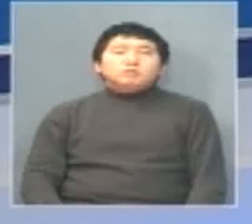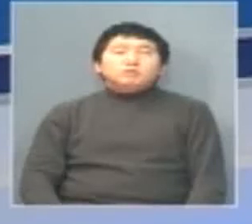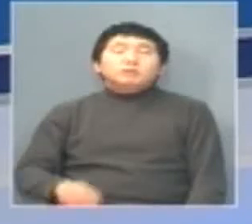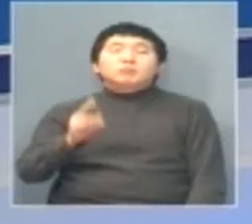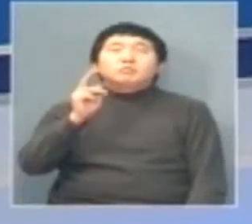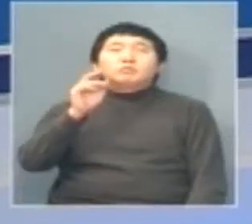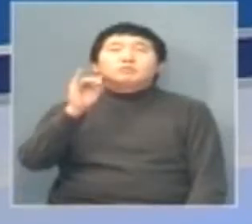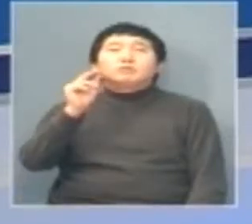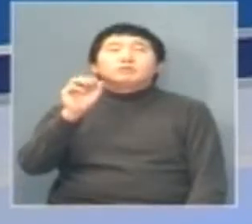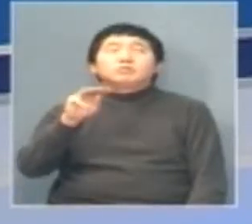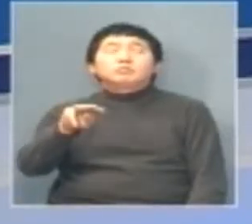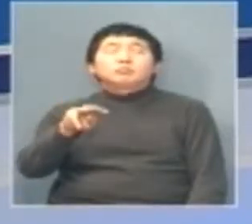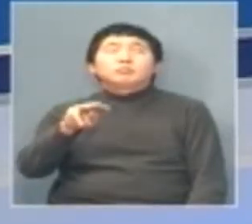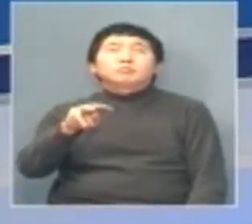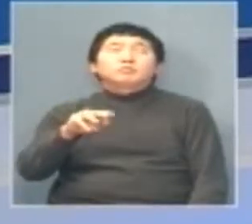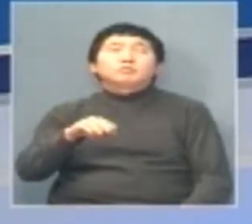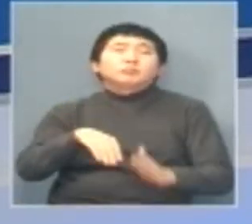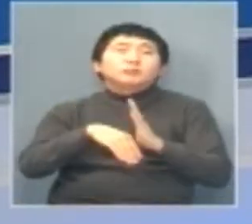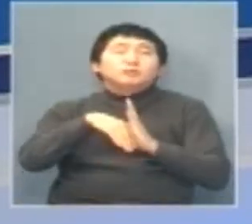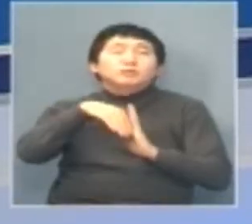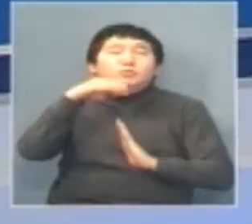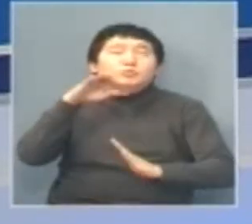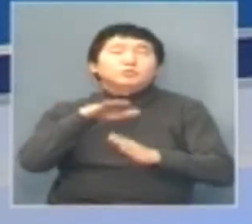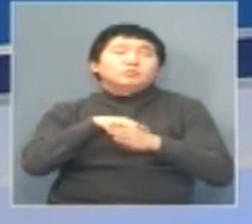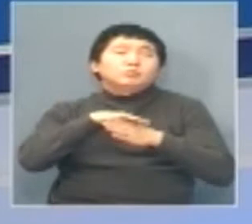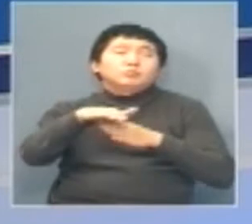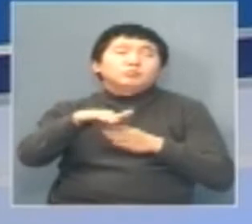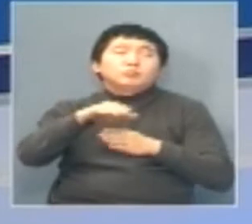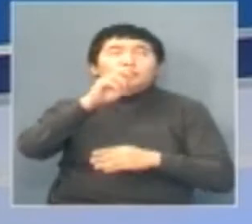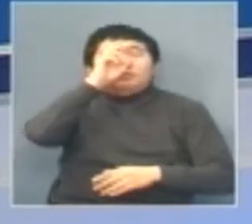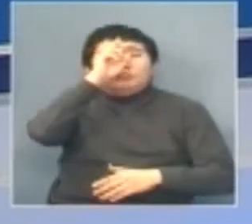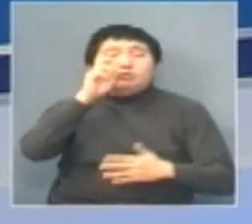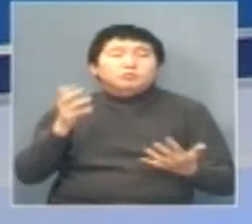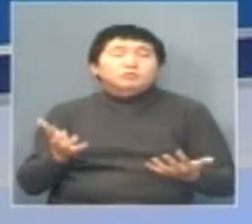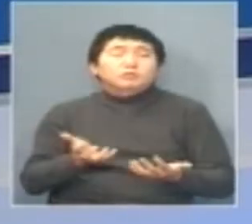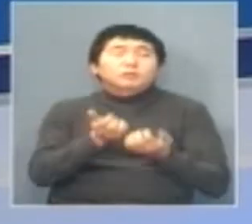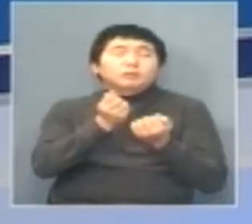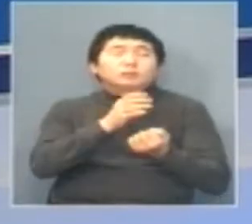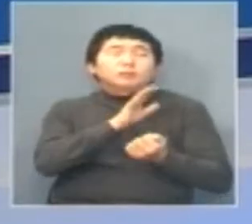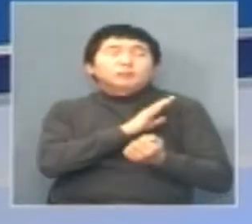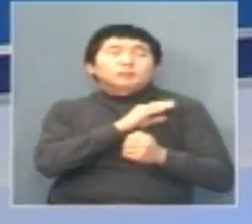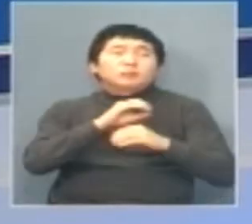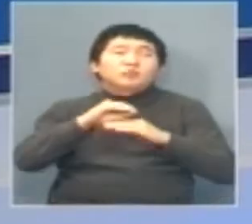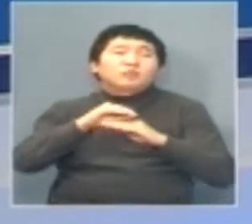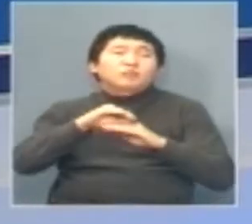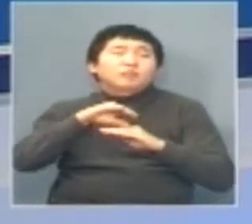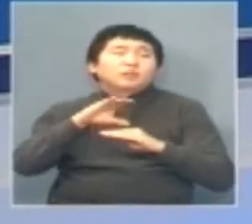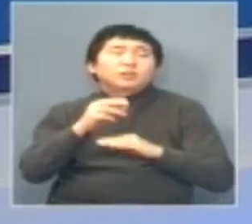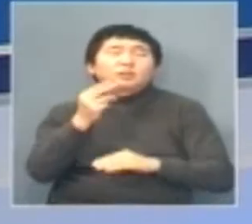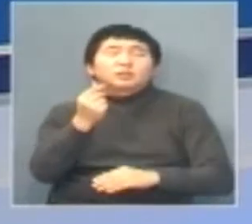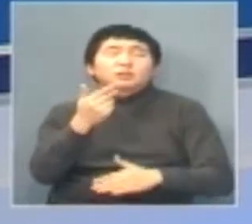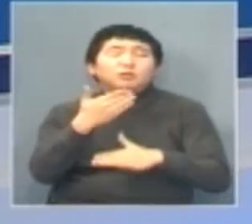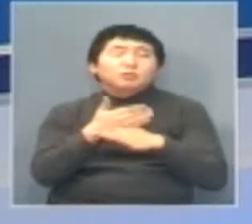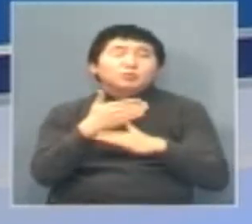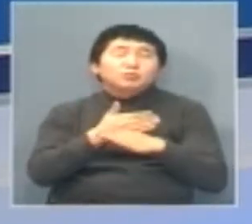Курчумском районе успешно реализуется программа «Еңбек». В рамках государственной поддержки в районе была оказана финансовая помощь нескольким гражданам,